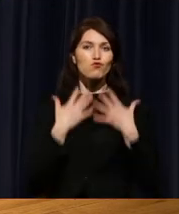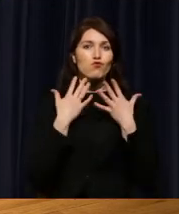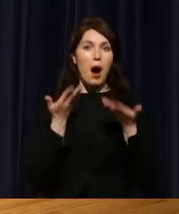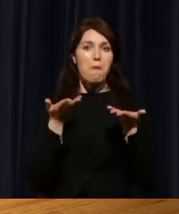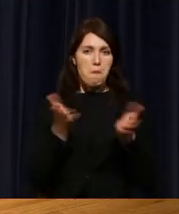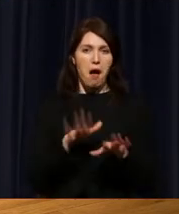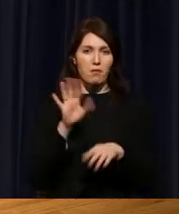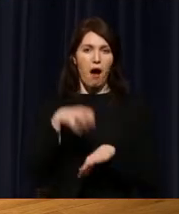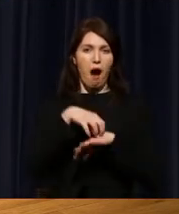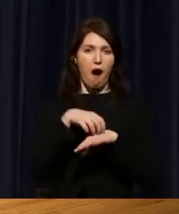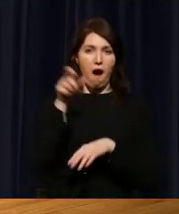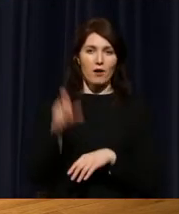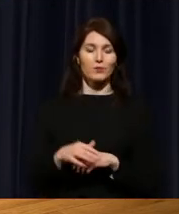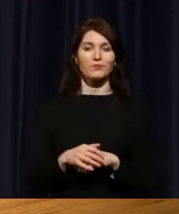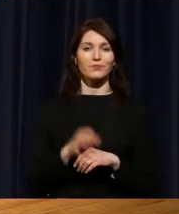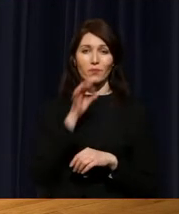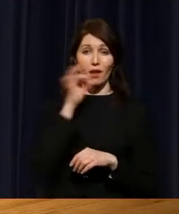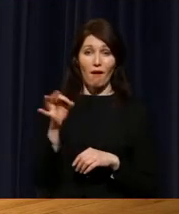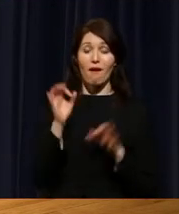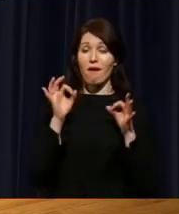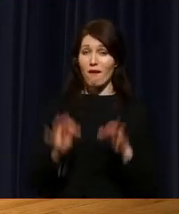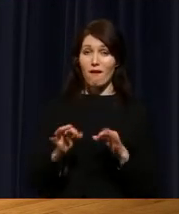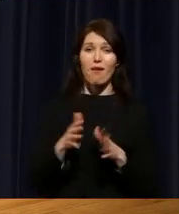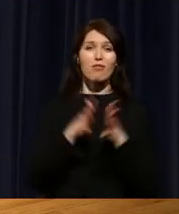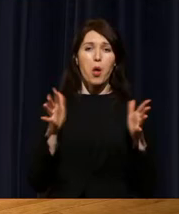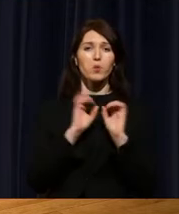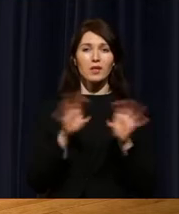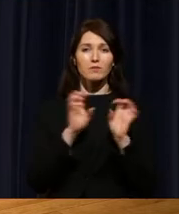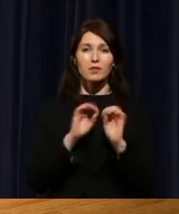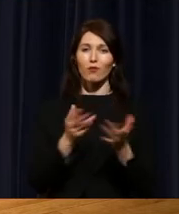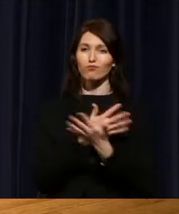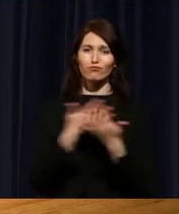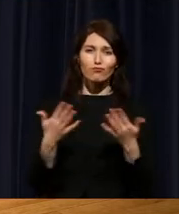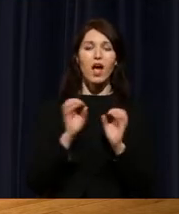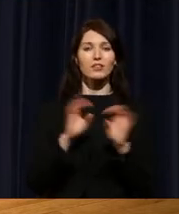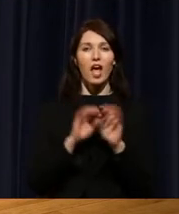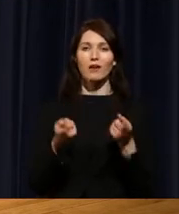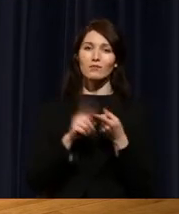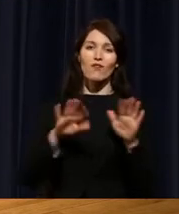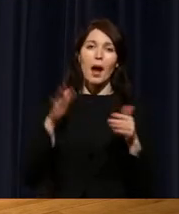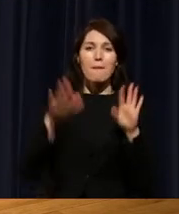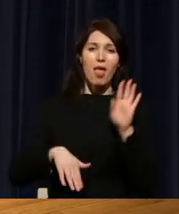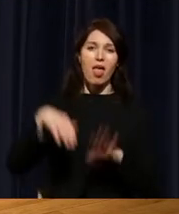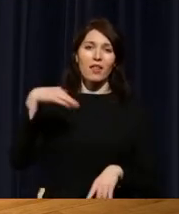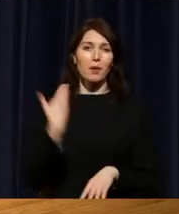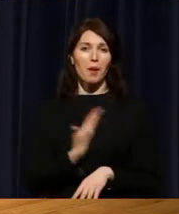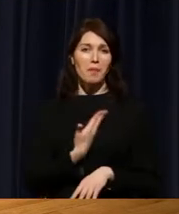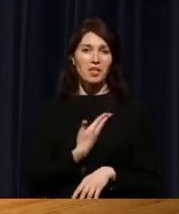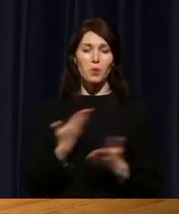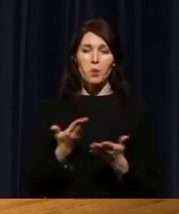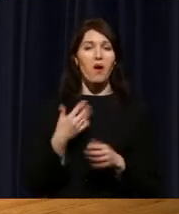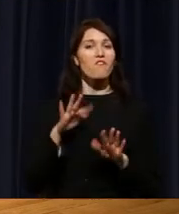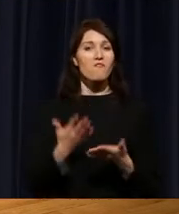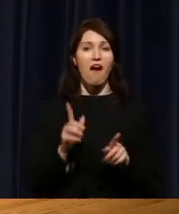ārstu? Patiesībā daudziem tie stāsti ir dažādi, un tie stāsti saistās vai no bērnībā piedzīvot kaut ko, vai arī ar